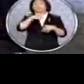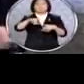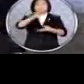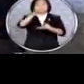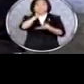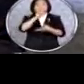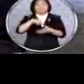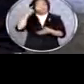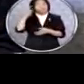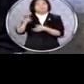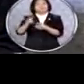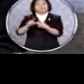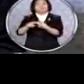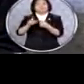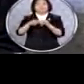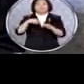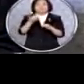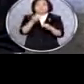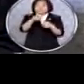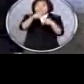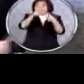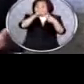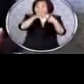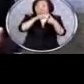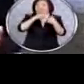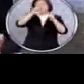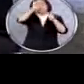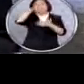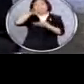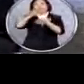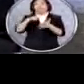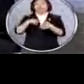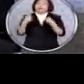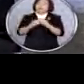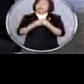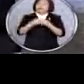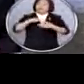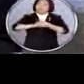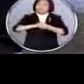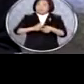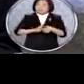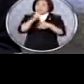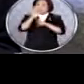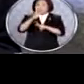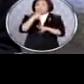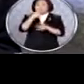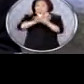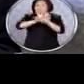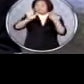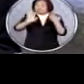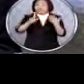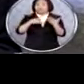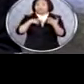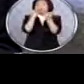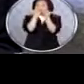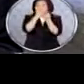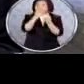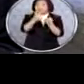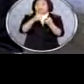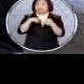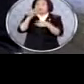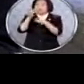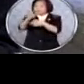策呢？这两个议题都是民进党提出来的，不是我们提出来的，可是我为了我的清白，为了农民的权益，我也不能奋战到